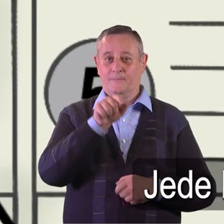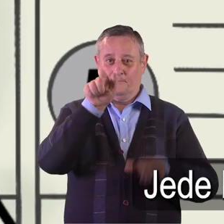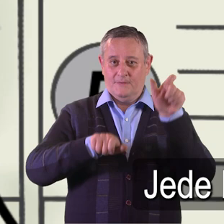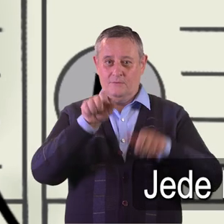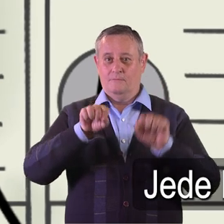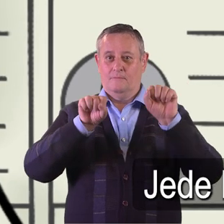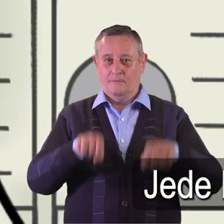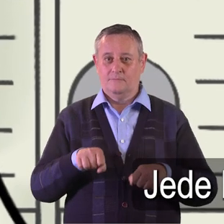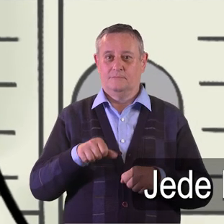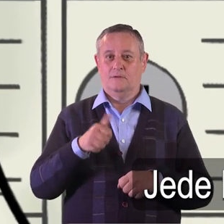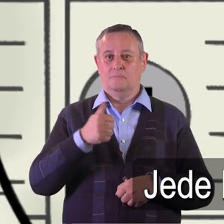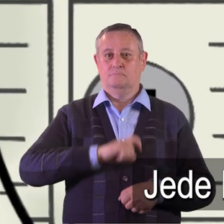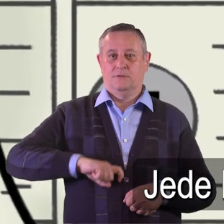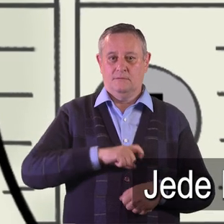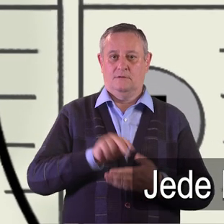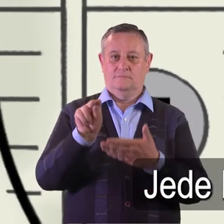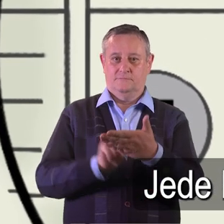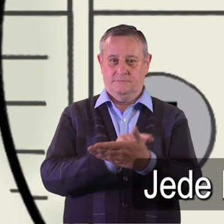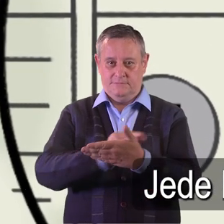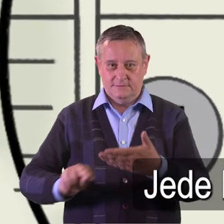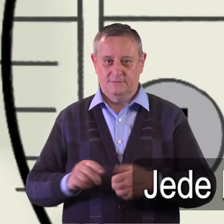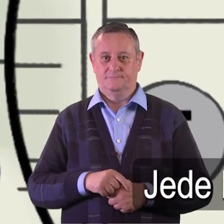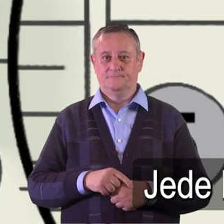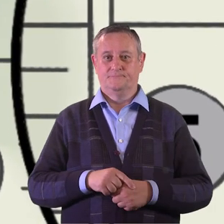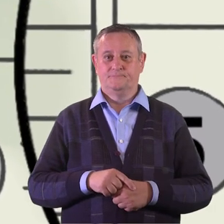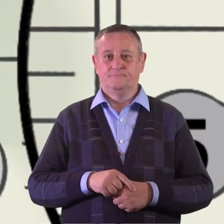jede Partei hat ein anderes listenzeichen